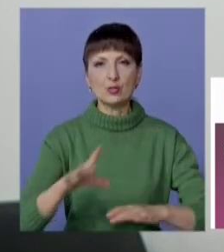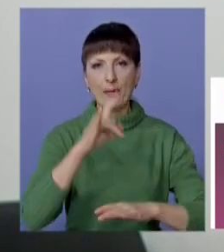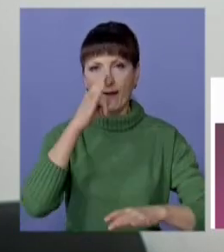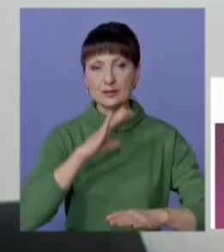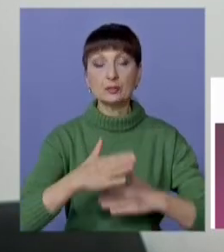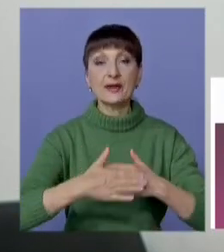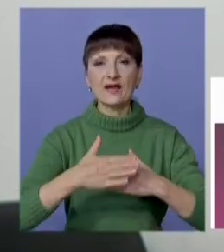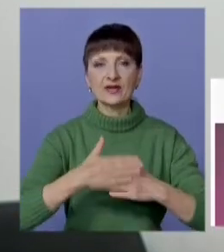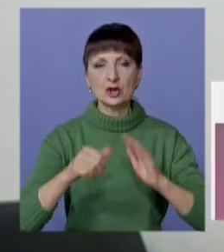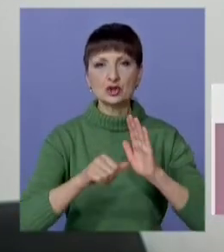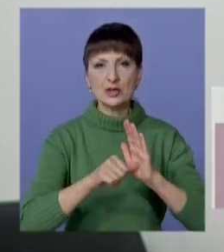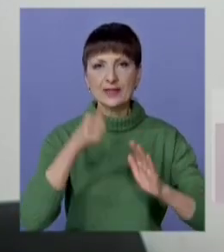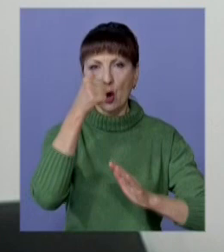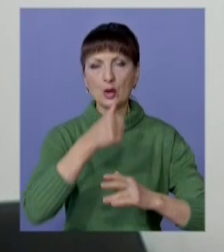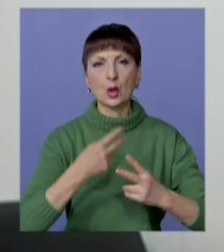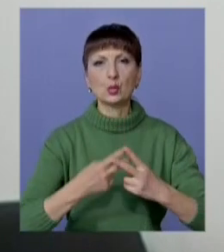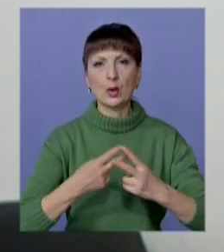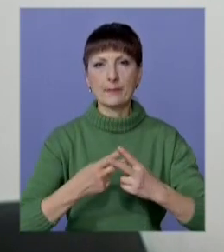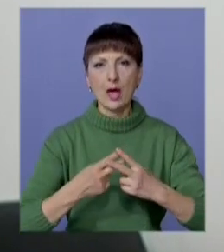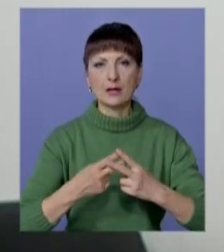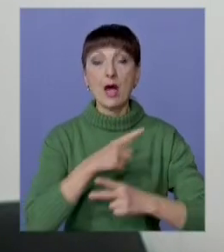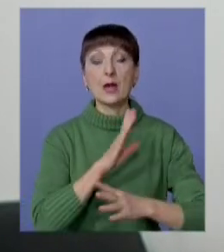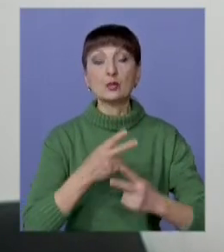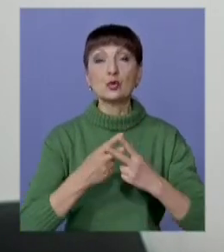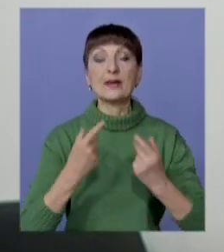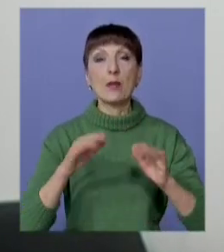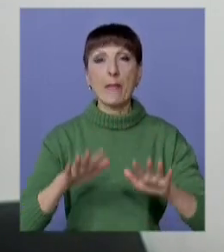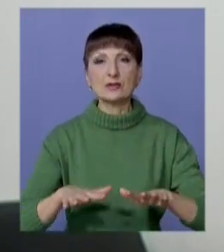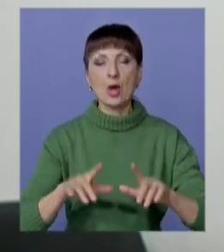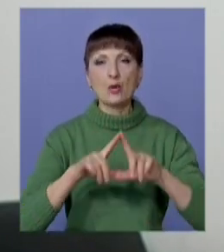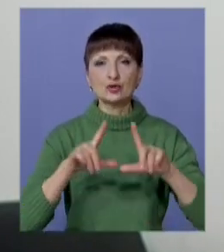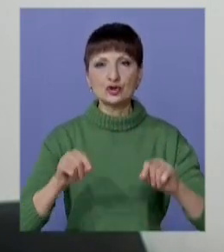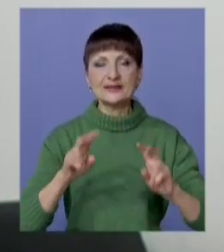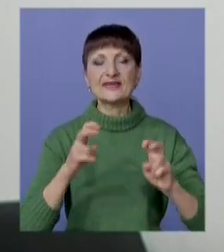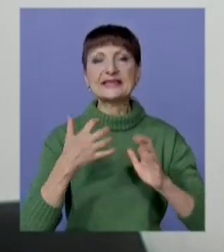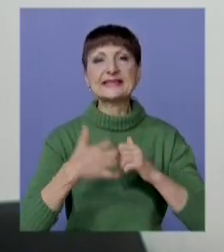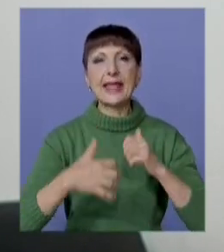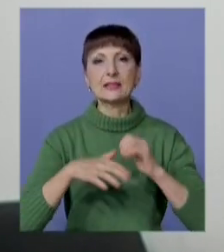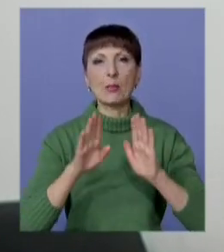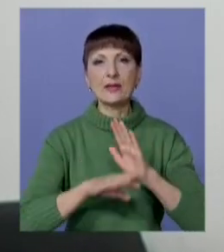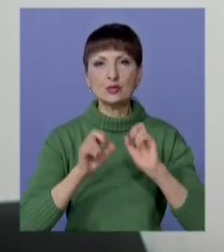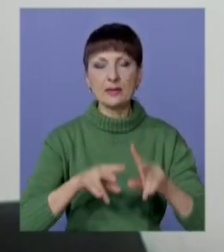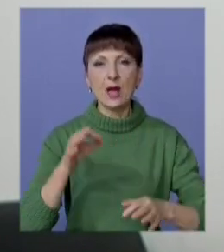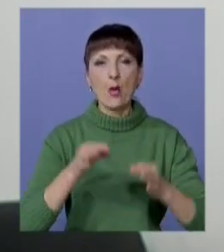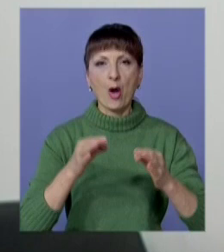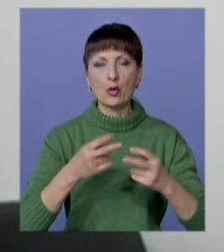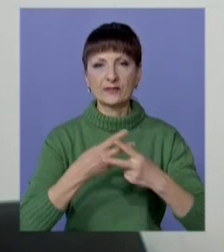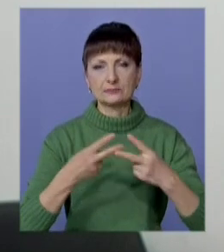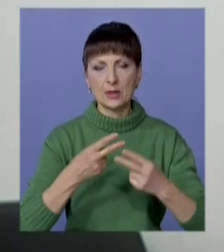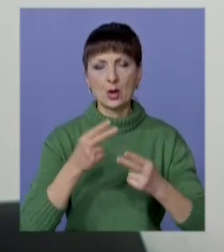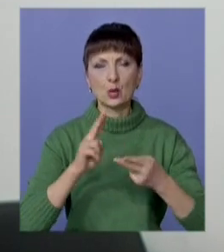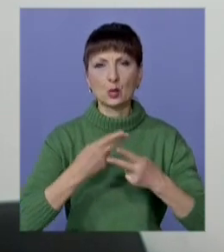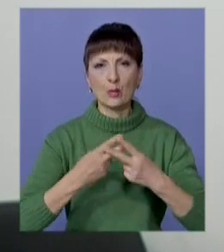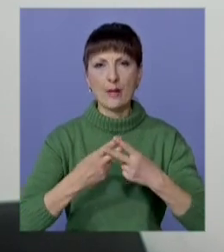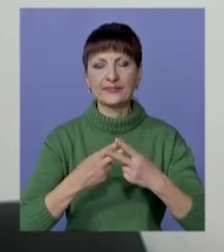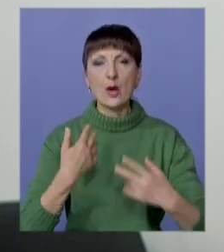будет приговариваться к 6 годам лишения свободы. Она будет отбывать наказание в учреждении средней безопасности уголовно-исполнительной системы.